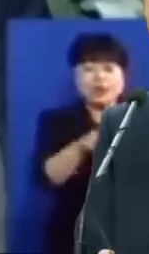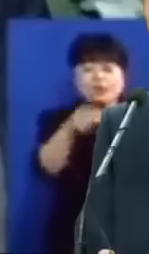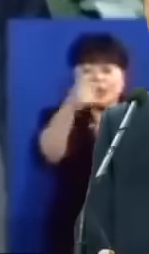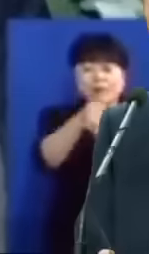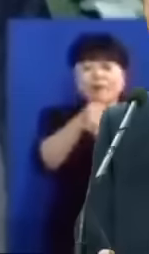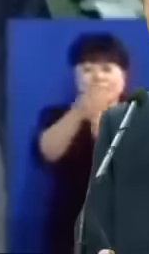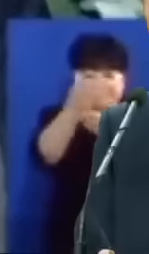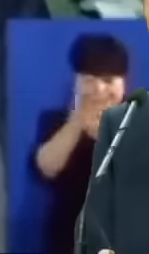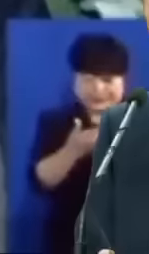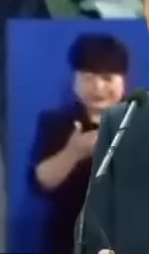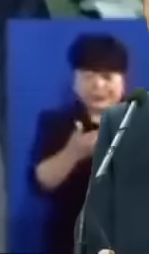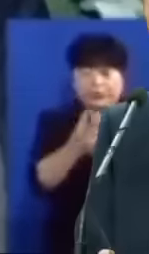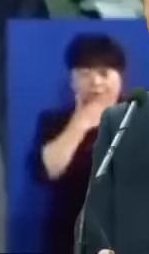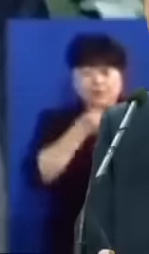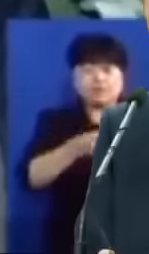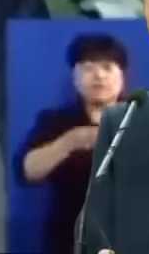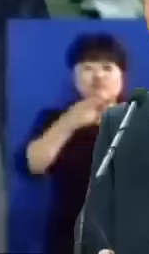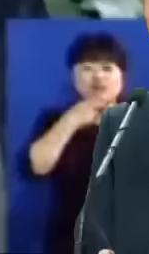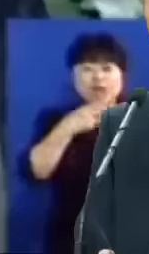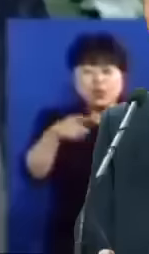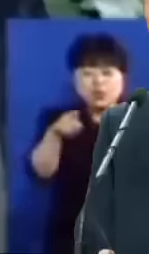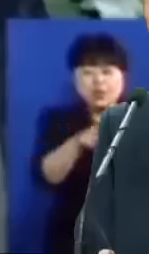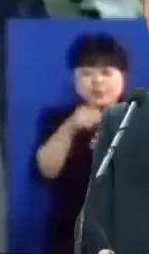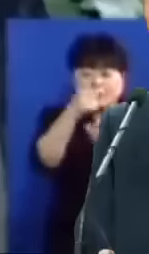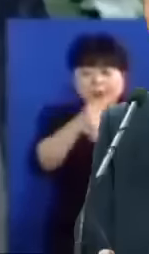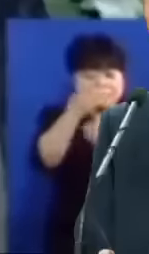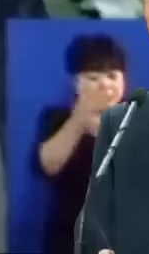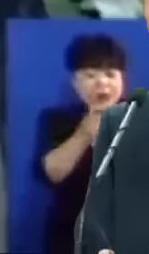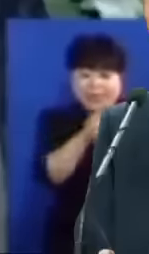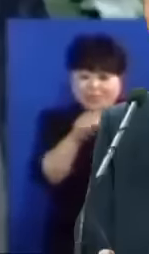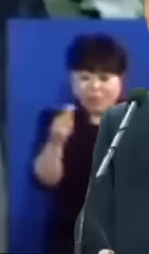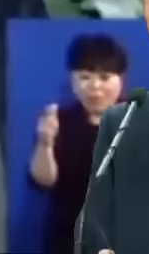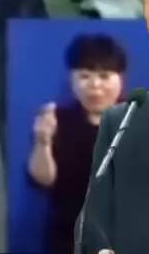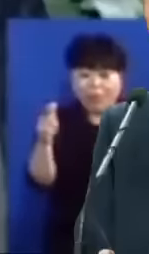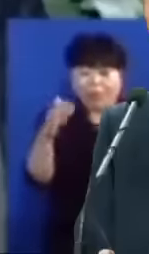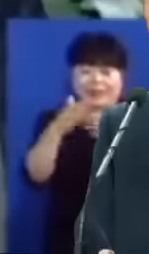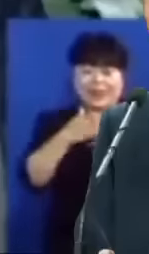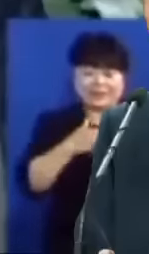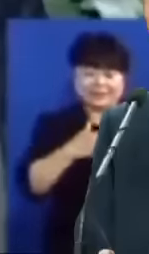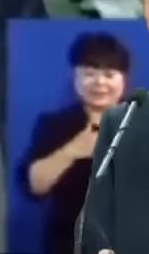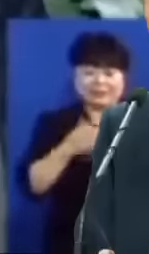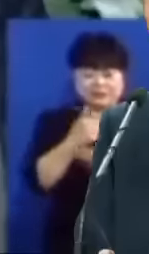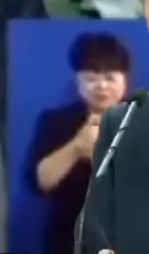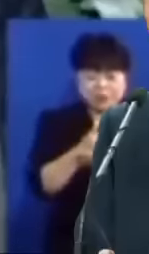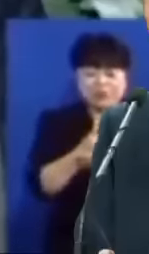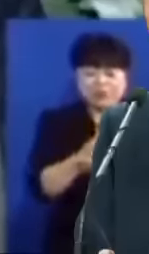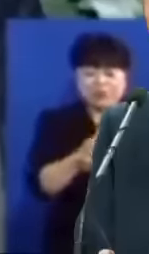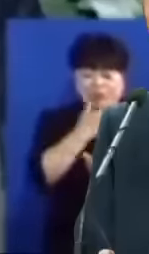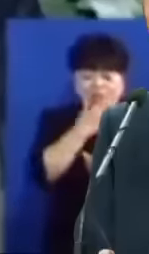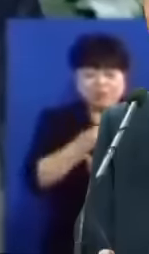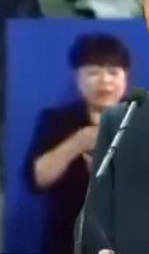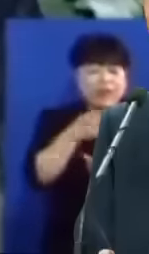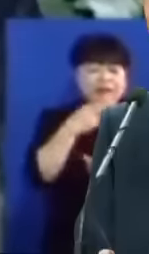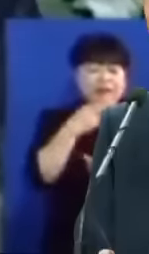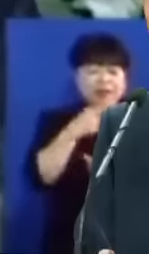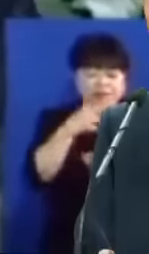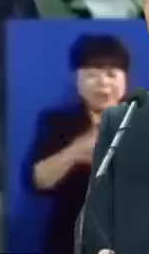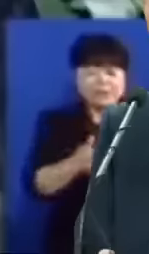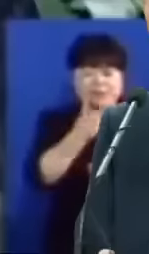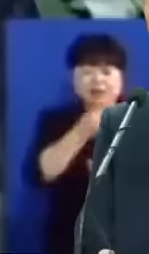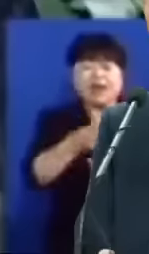받은 것입니다. 불행하기 위해서 지음받지 않았습니다. 나는 운명적으로 불행하거나 팔자가